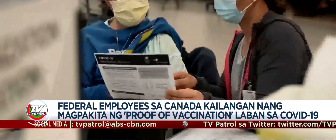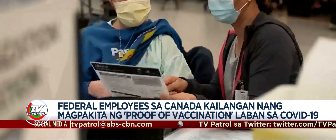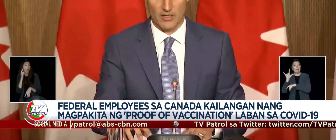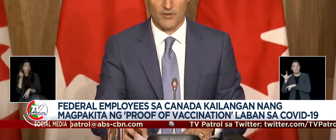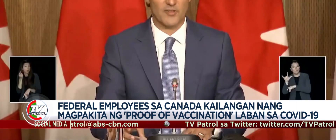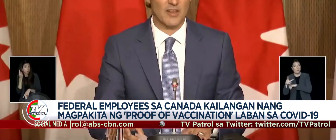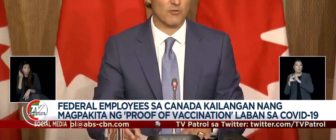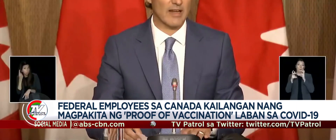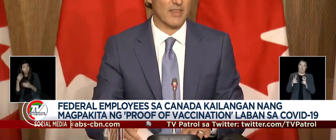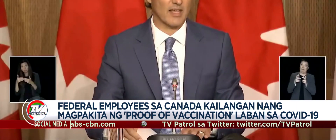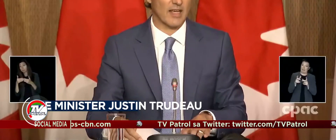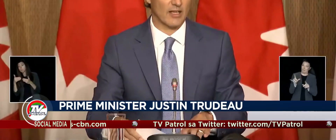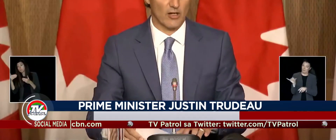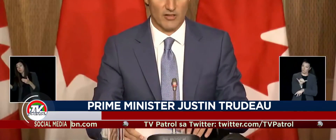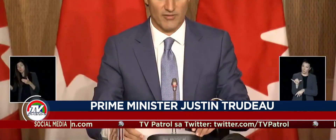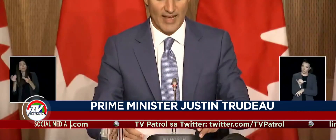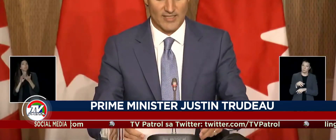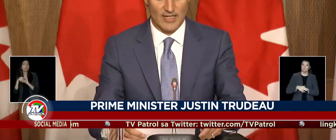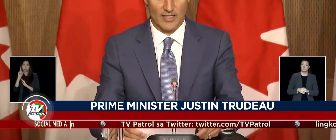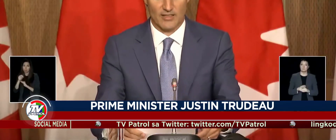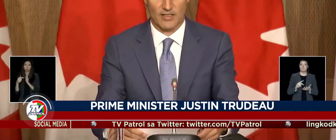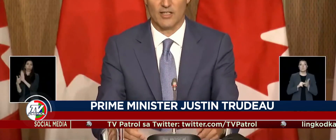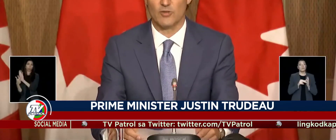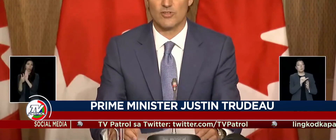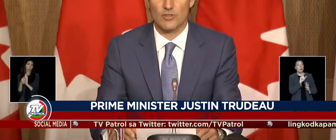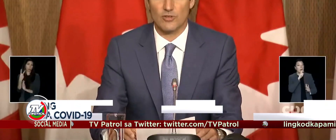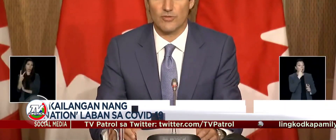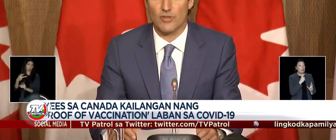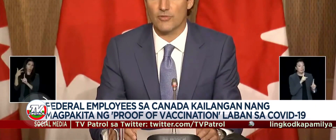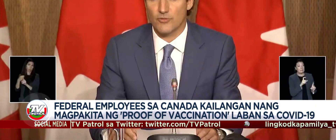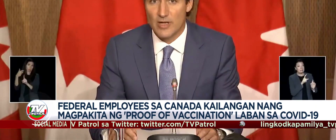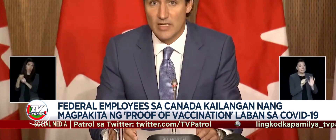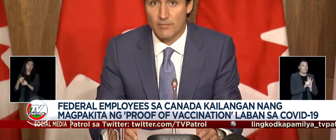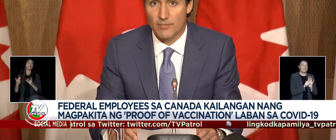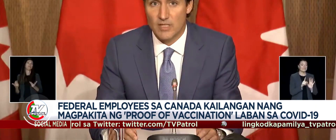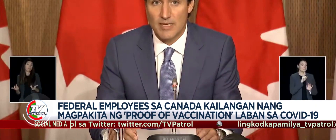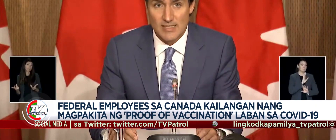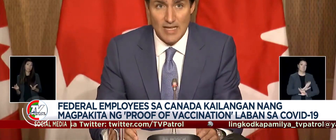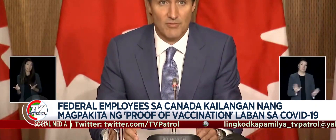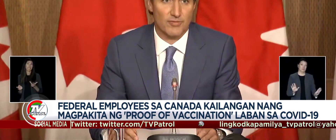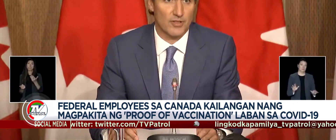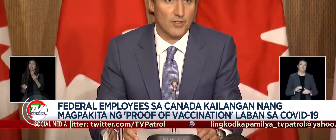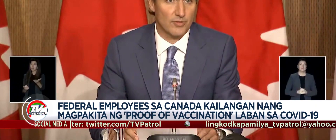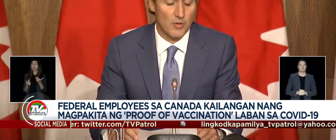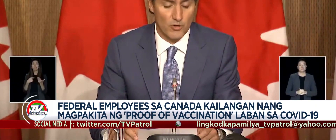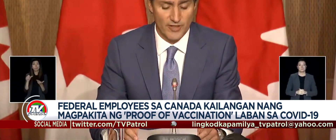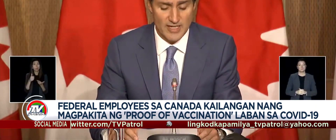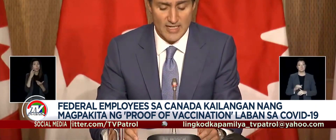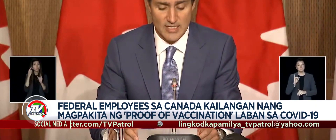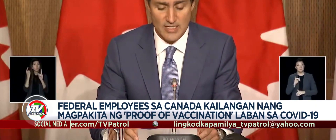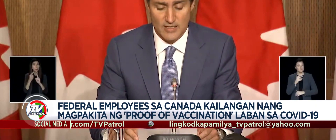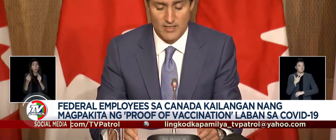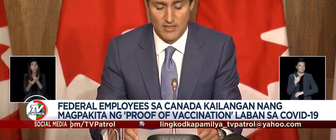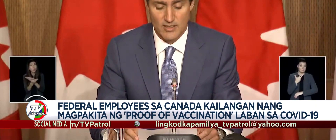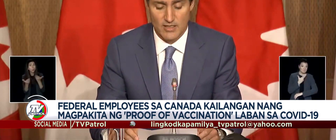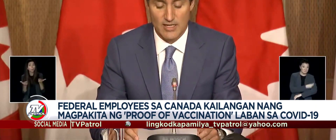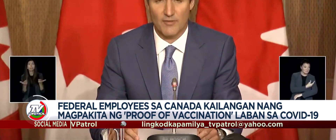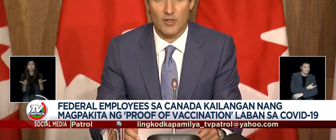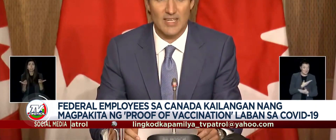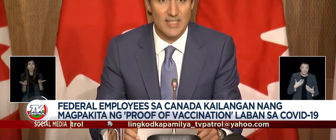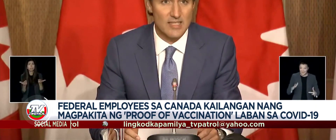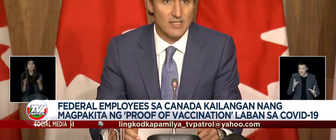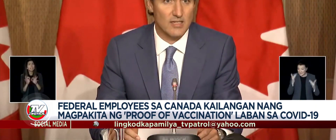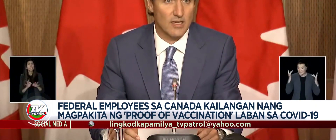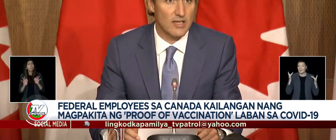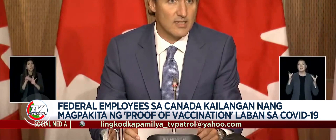ito. If you've done the right thing and gotten vaccinated, you deserve the freedom to be safe from COVID-19, to